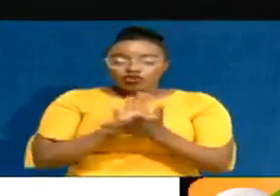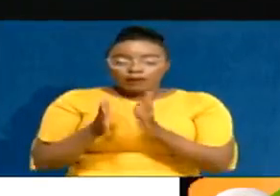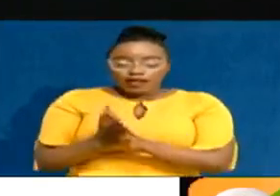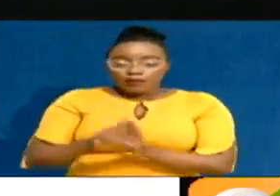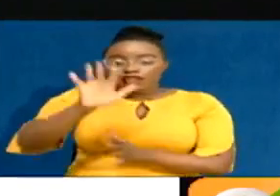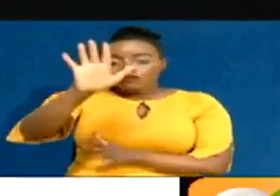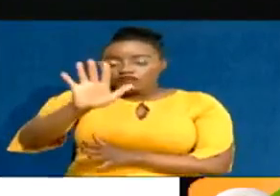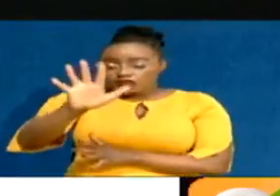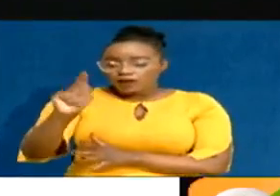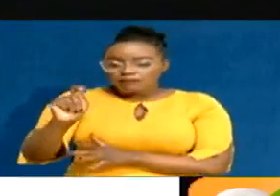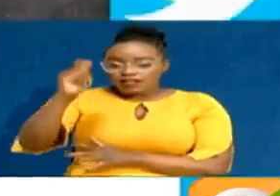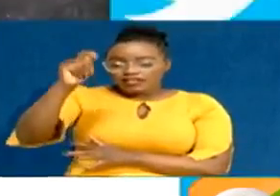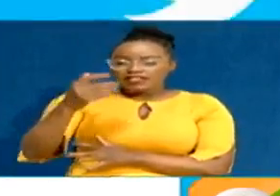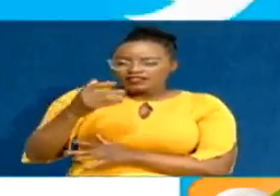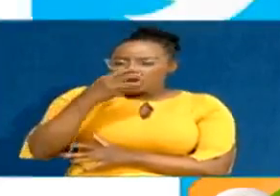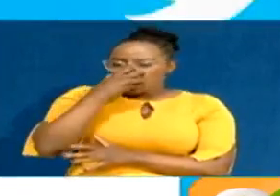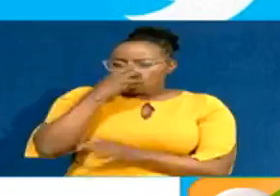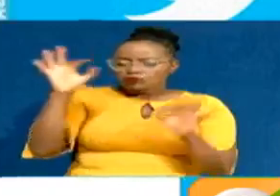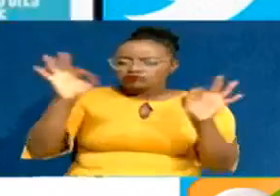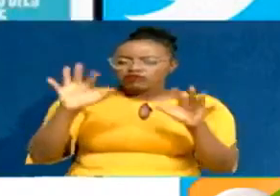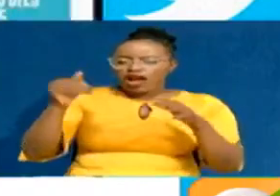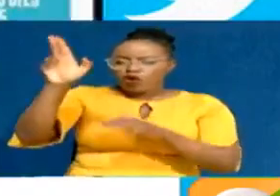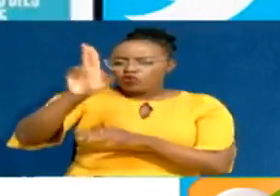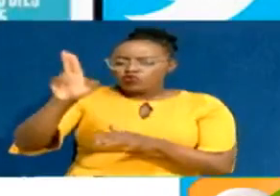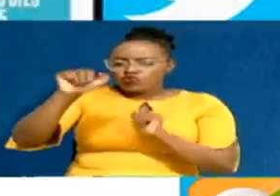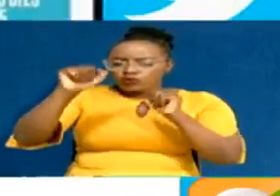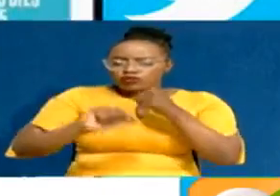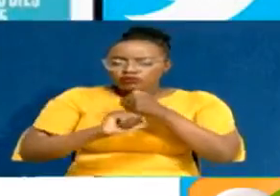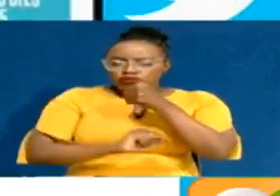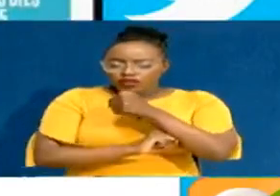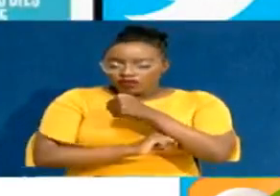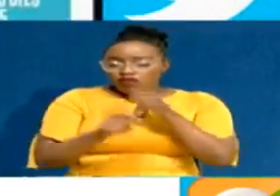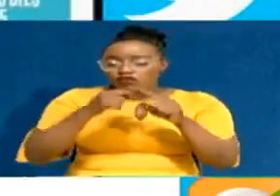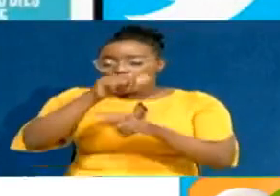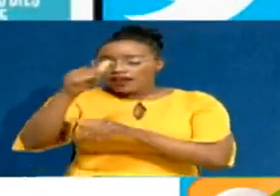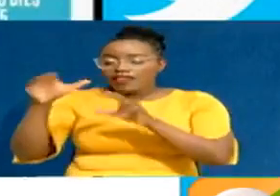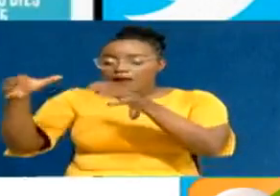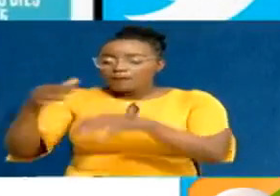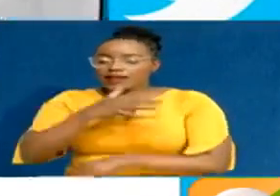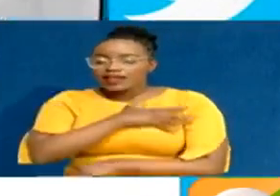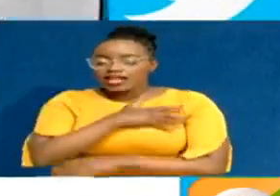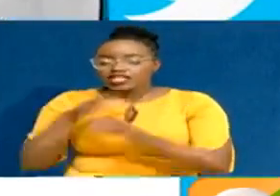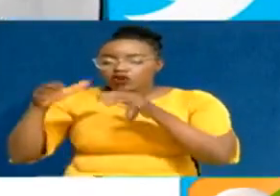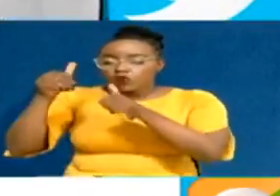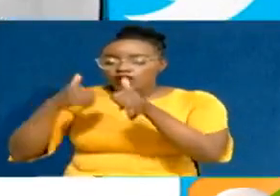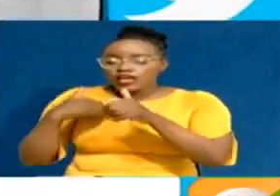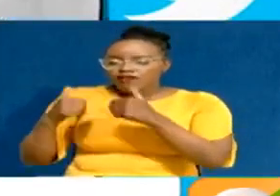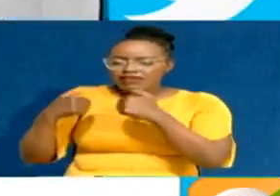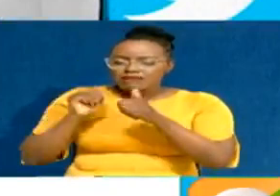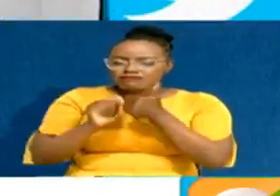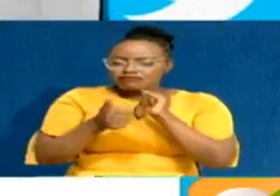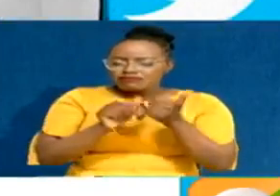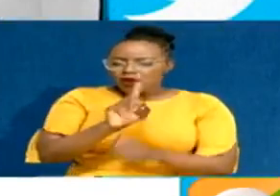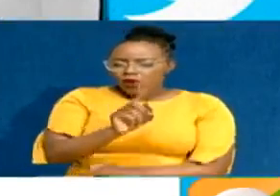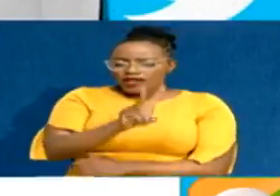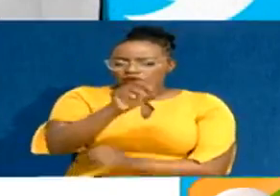rais wa tano wa Kenya. Ruto akishangaa ni vipi rais anaweza kumuunga mkono mgombea urais kutoka kikosi cha NASA walichotoana kijasho nacho